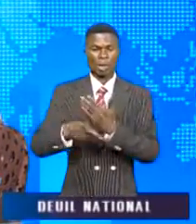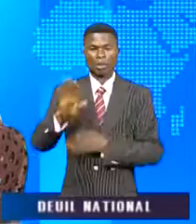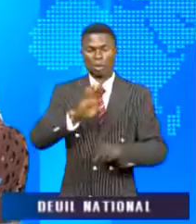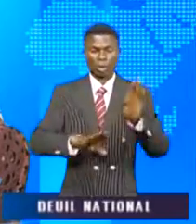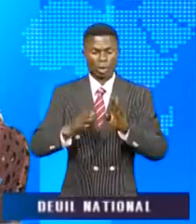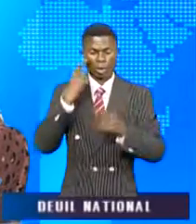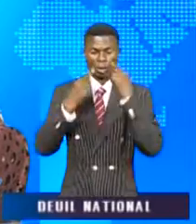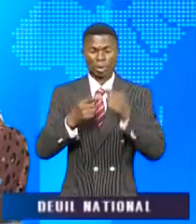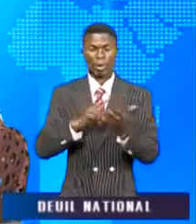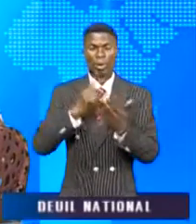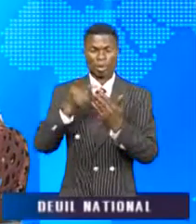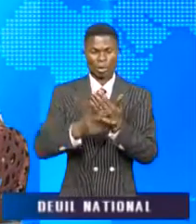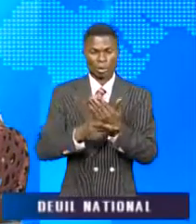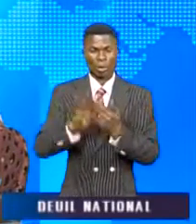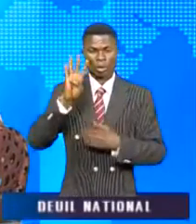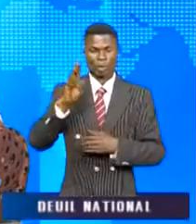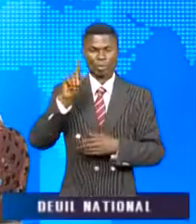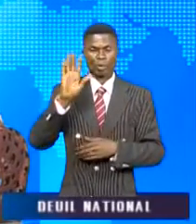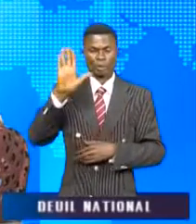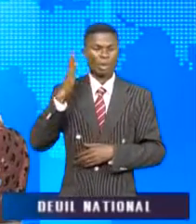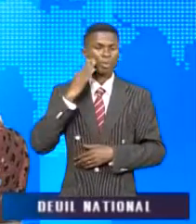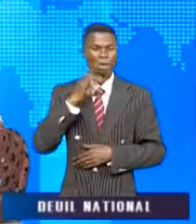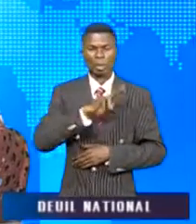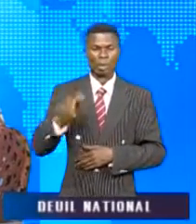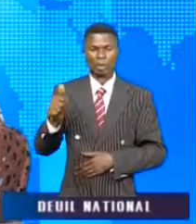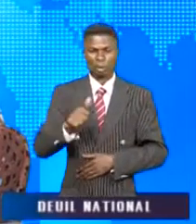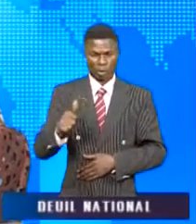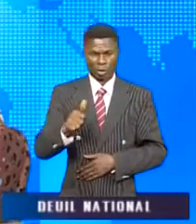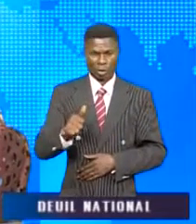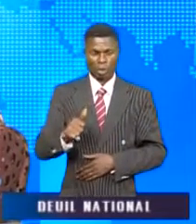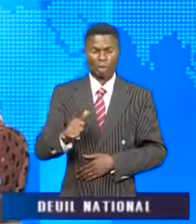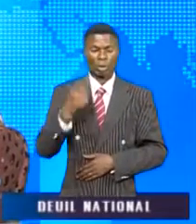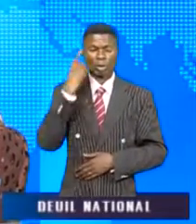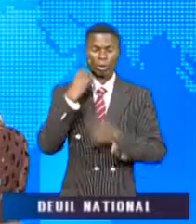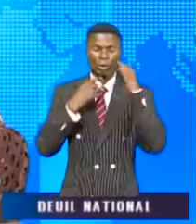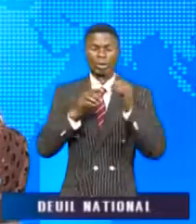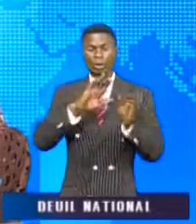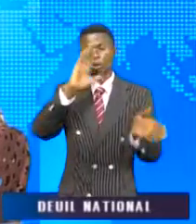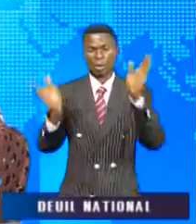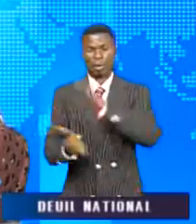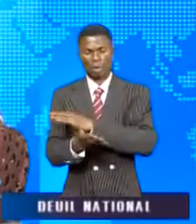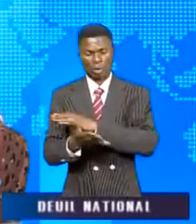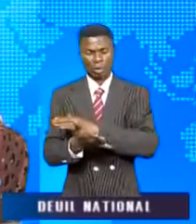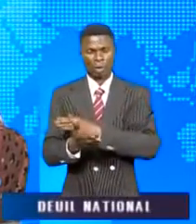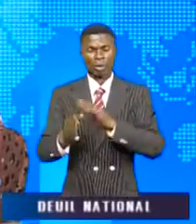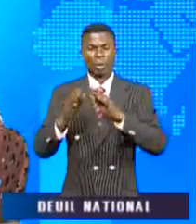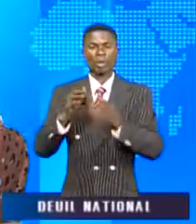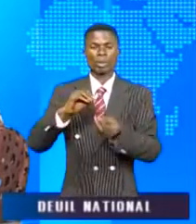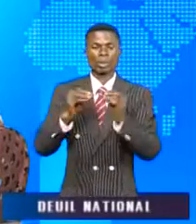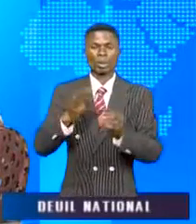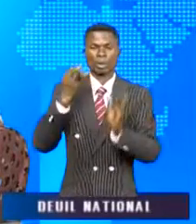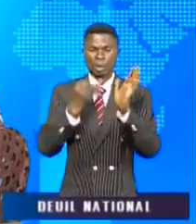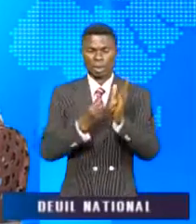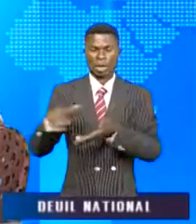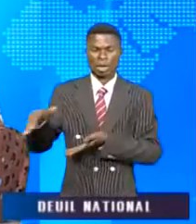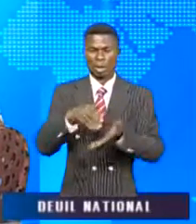de la manière suivante. Jeudi 25 mars 2021, veillée mortuaire de 18h à l'aube au numéro 7